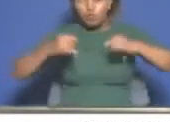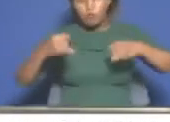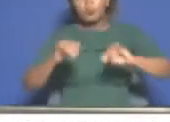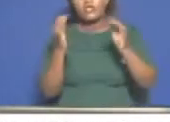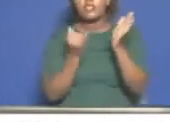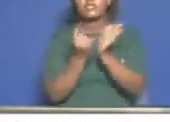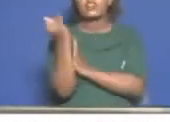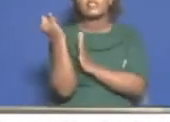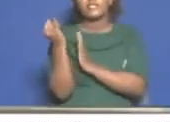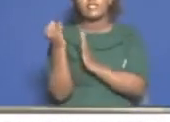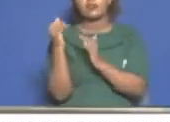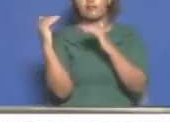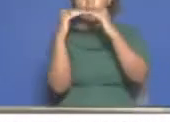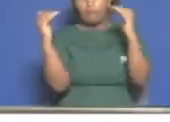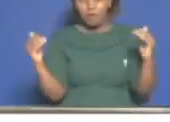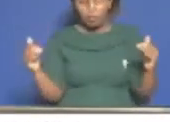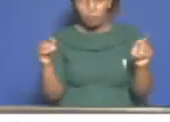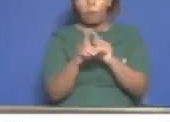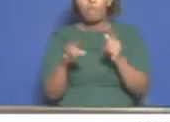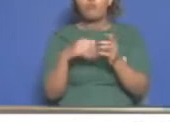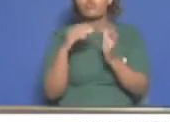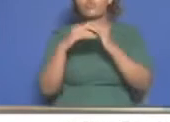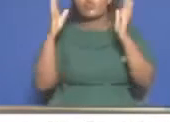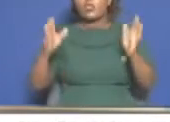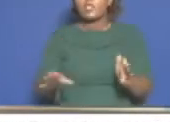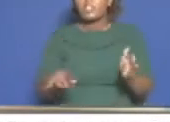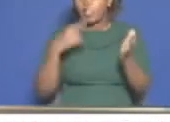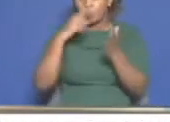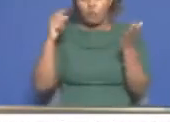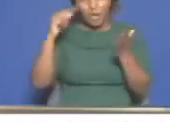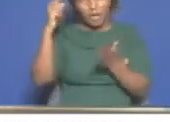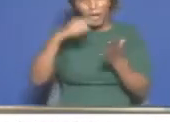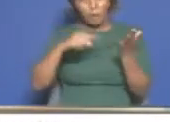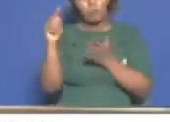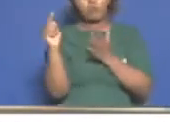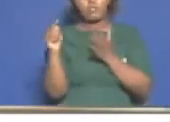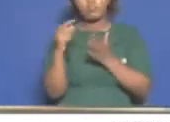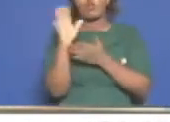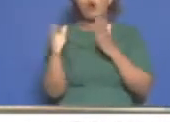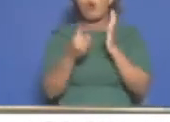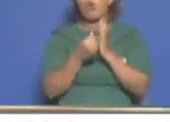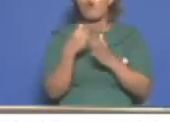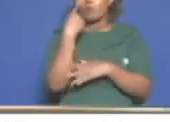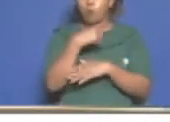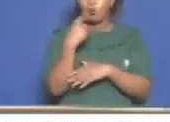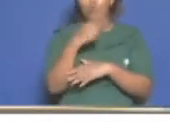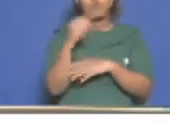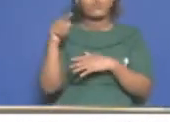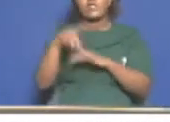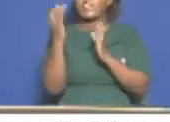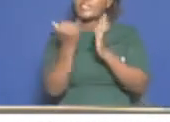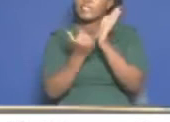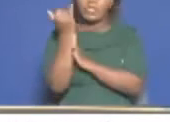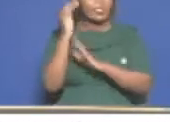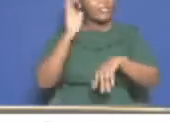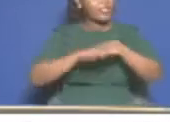kuweza kumake sure ya kwamba viongozi ambao wanapita wanapitishwa katika ule msasa ni wale viongozi ambao maadili yao ni mema